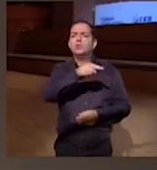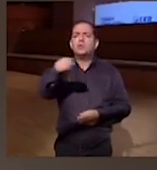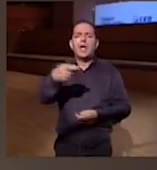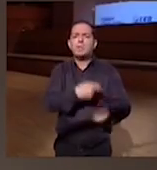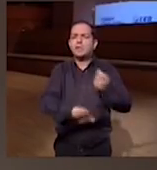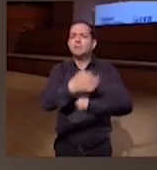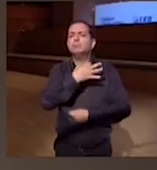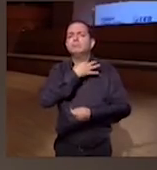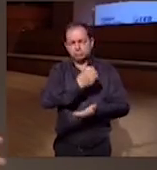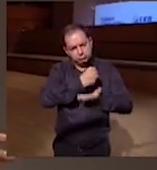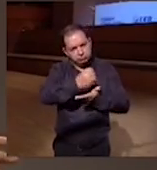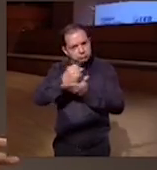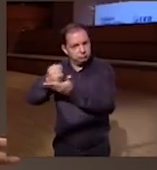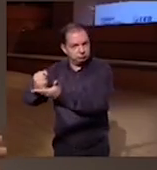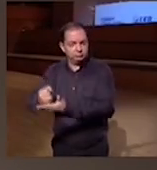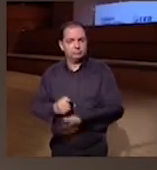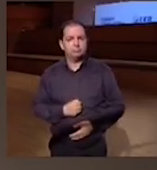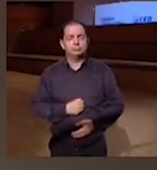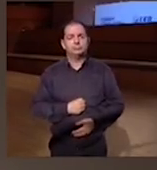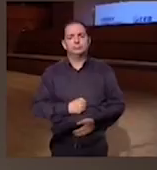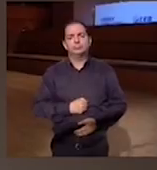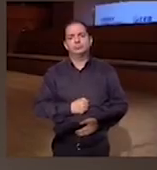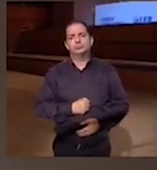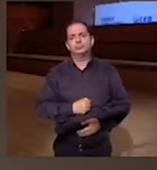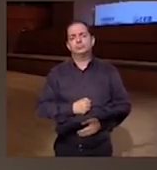ανάπτυξης. Σε αυτές